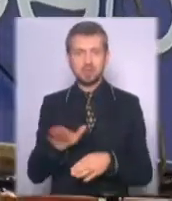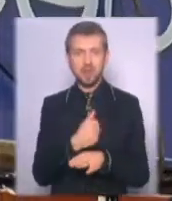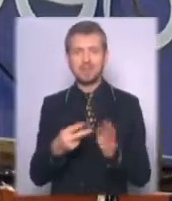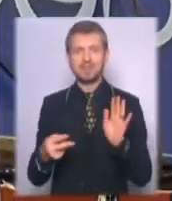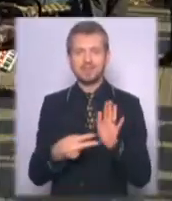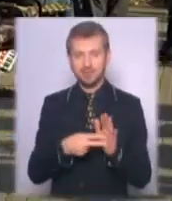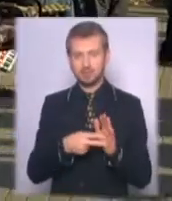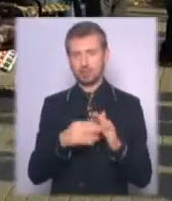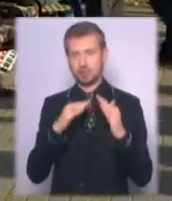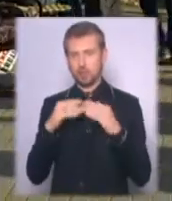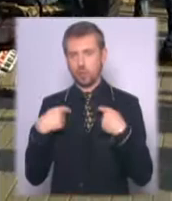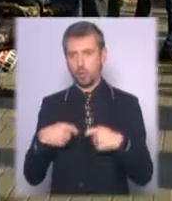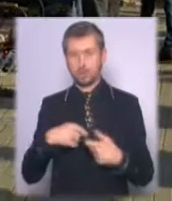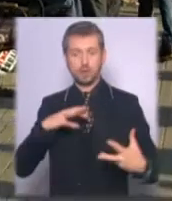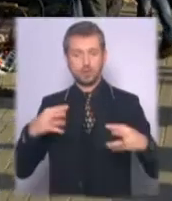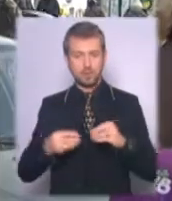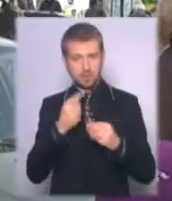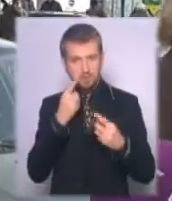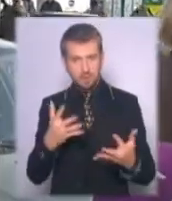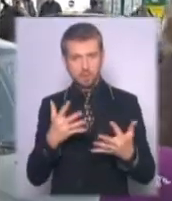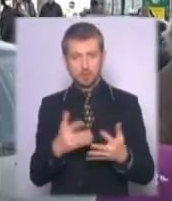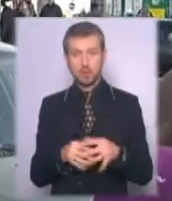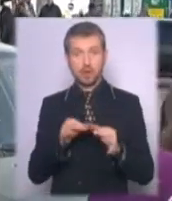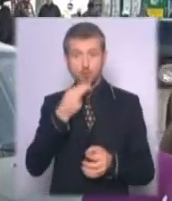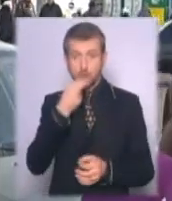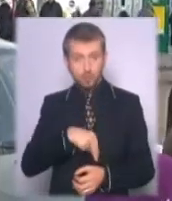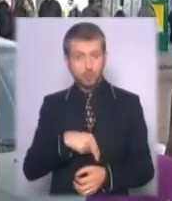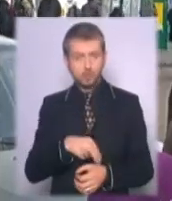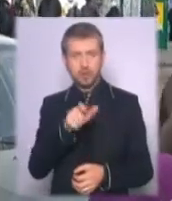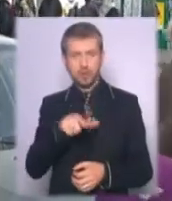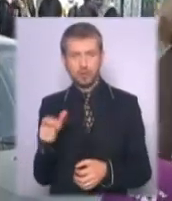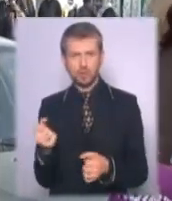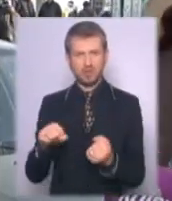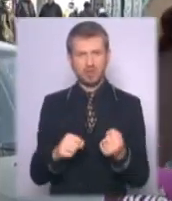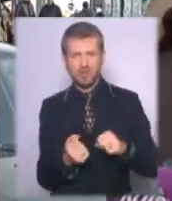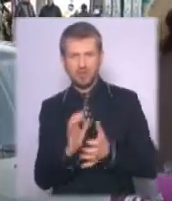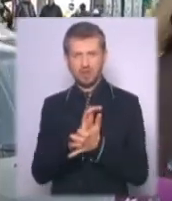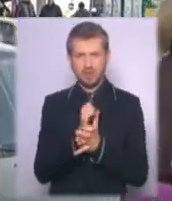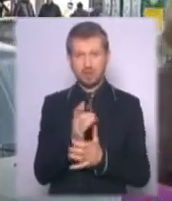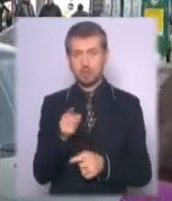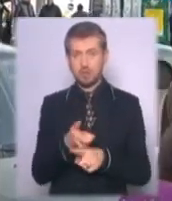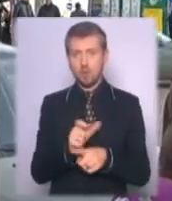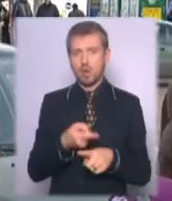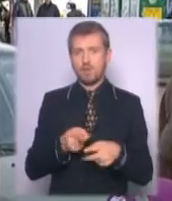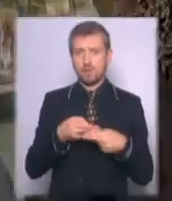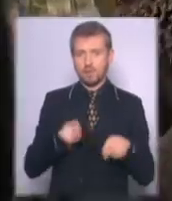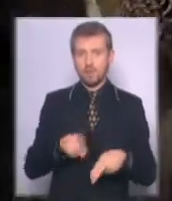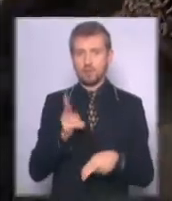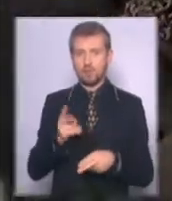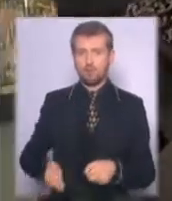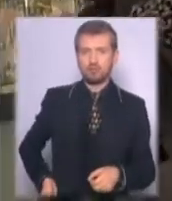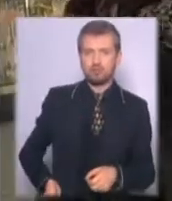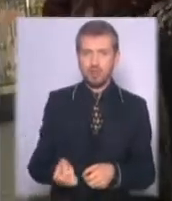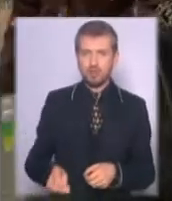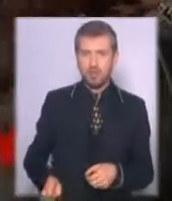нелегальних торгових точок. Результати помітно. Звісно, краще, тому що люди толкаються, тим більше це вокзал же, хто з чемоданами. О,